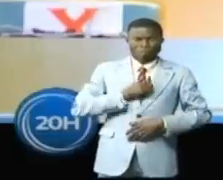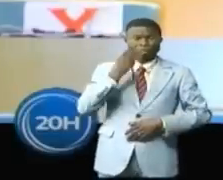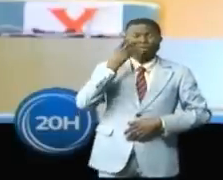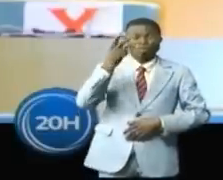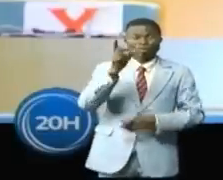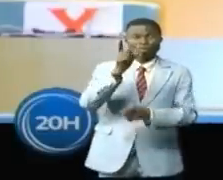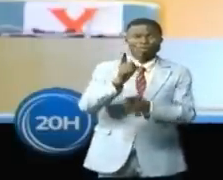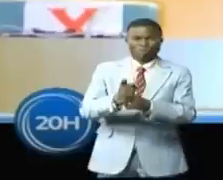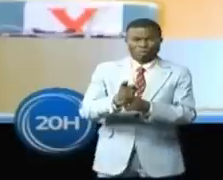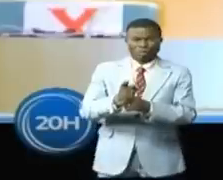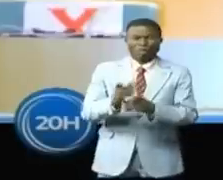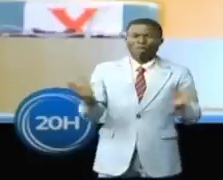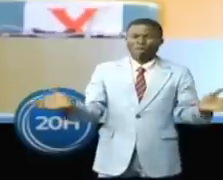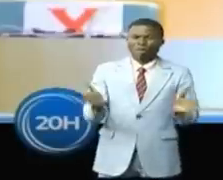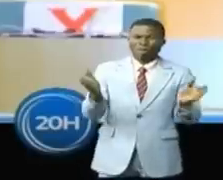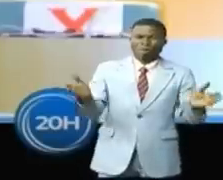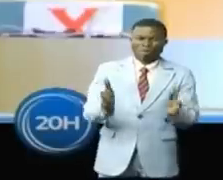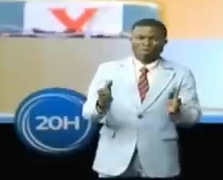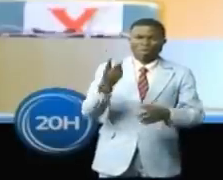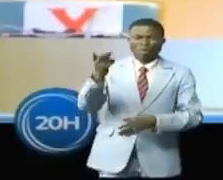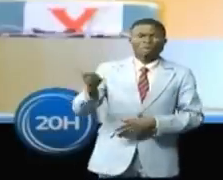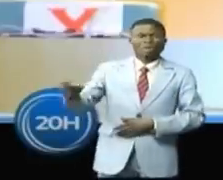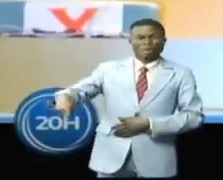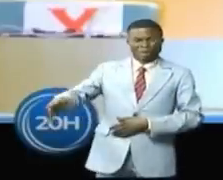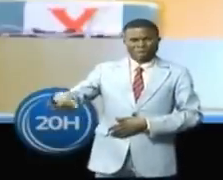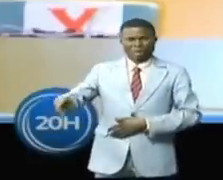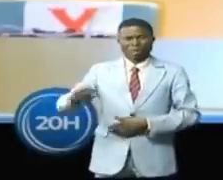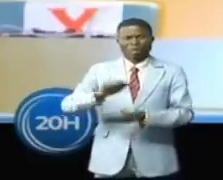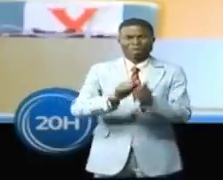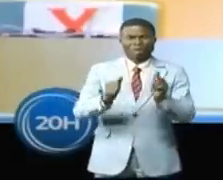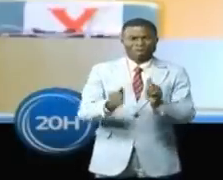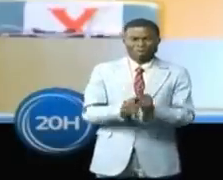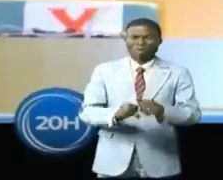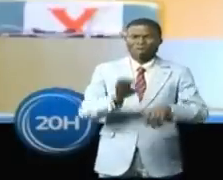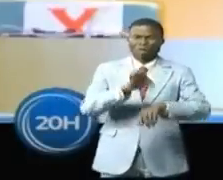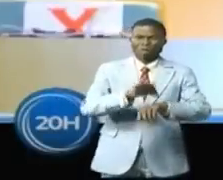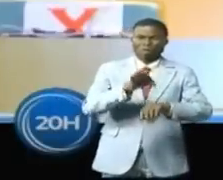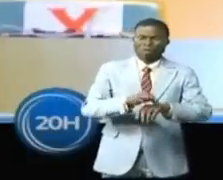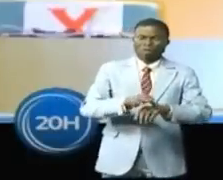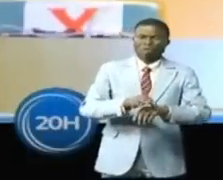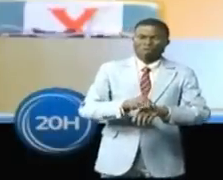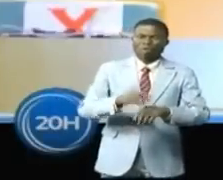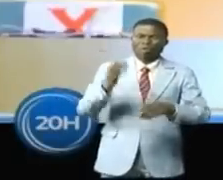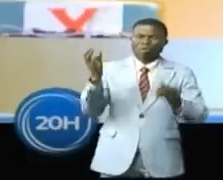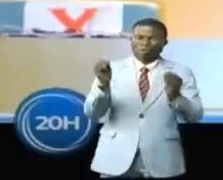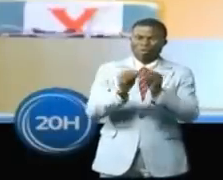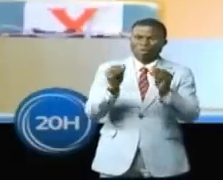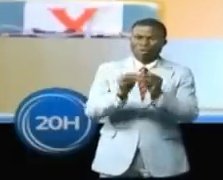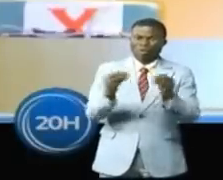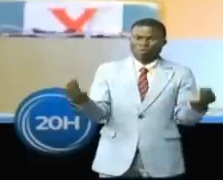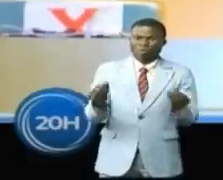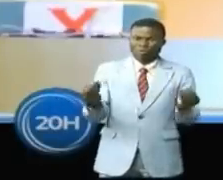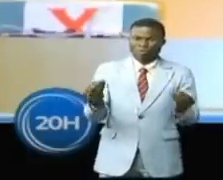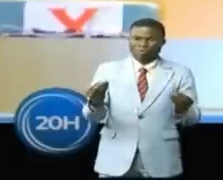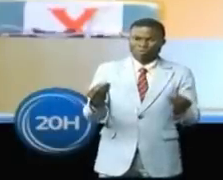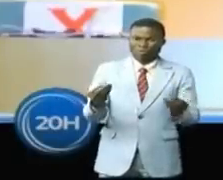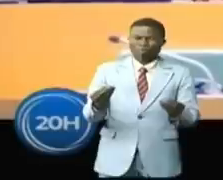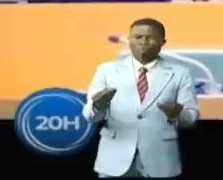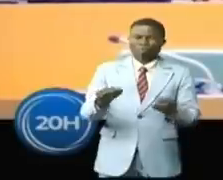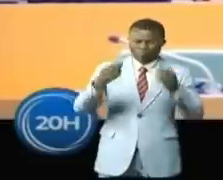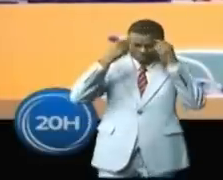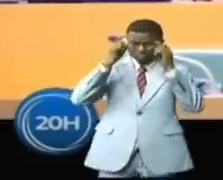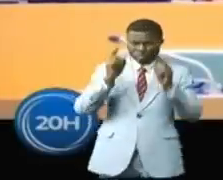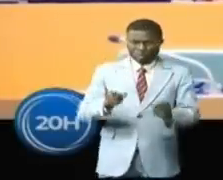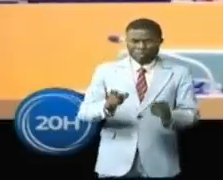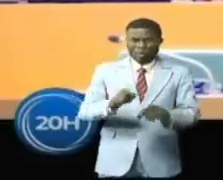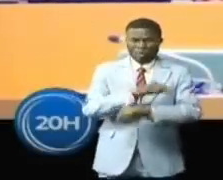collègues, d'encourager les deux régions concernées à privilégier le consensus pour qu'enfin la composition de notre